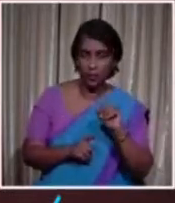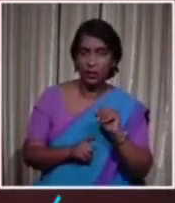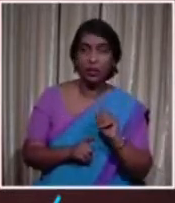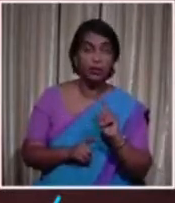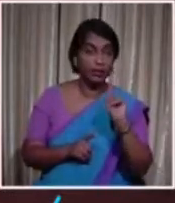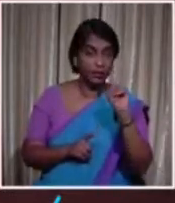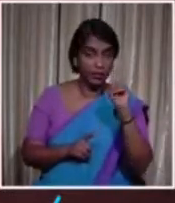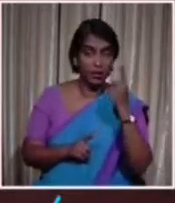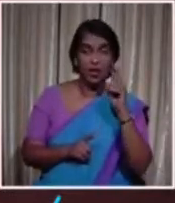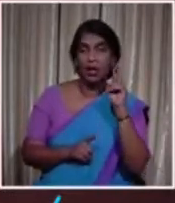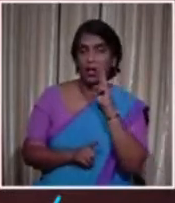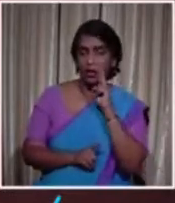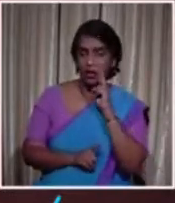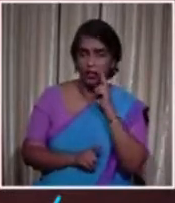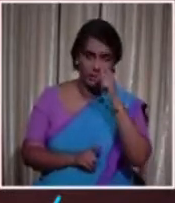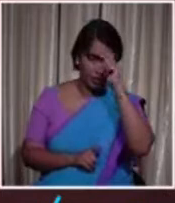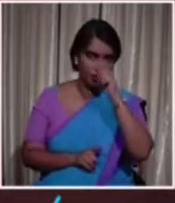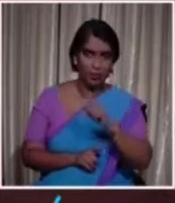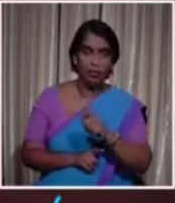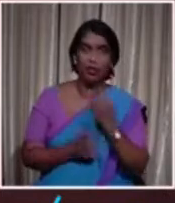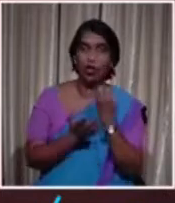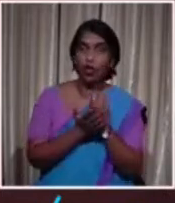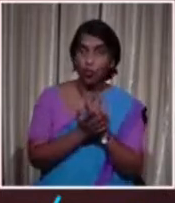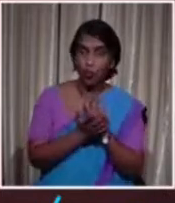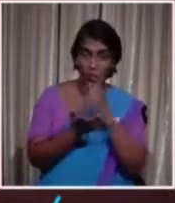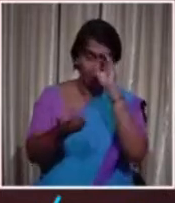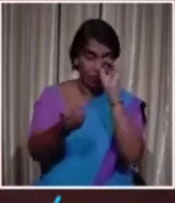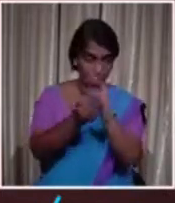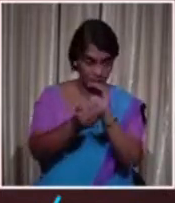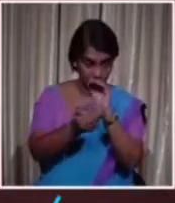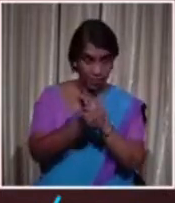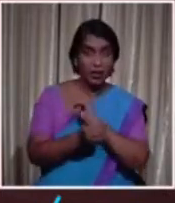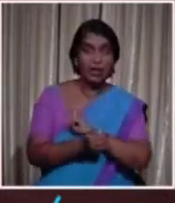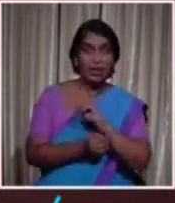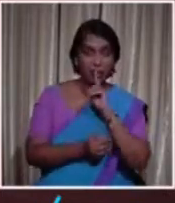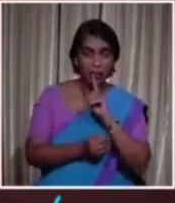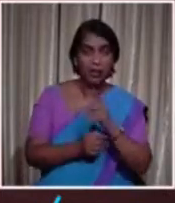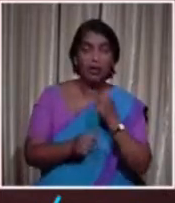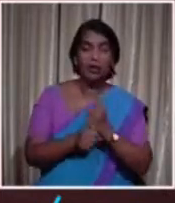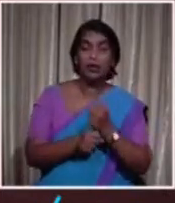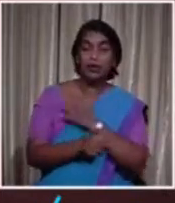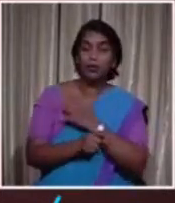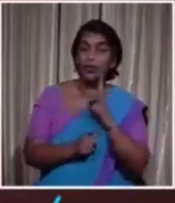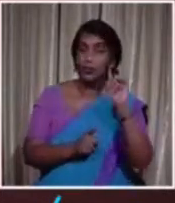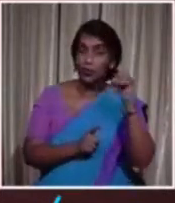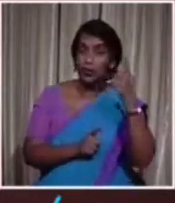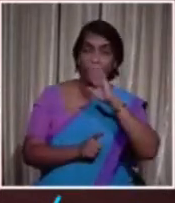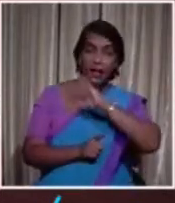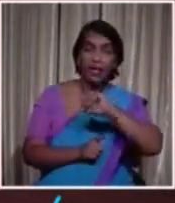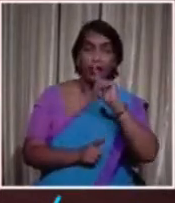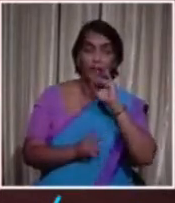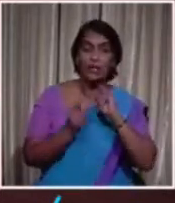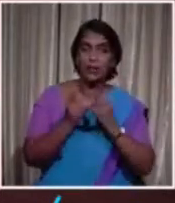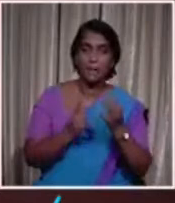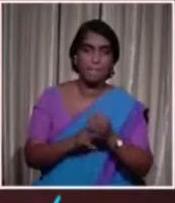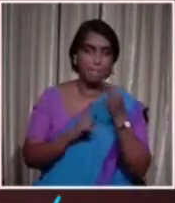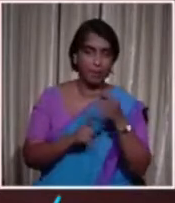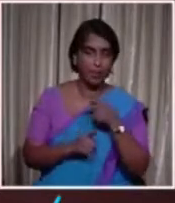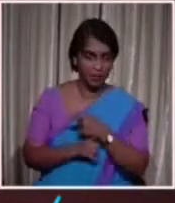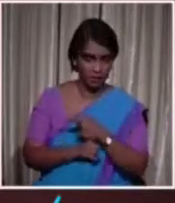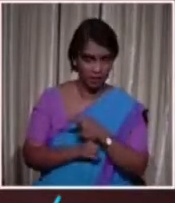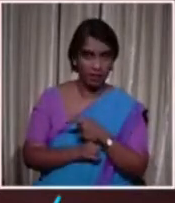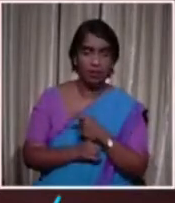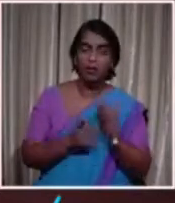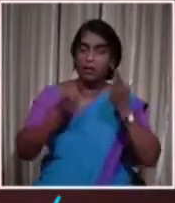මේ රනිල් වික්‍රමසිංහ මහත්තයා ගියේ පොහොට්ටුව රකින්න කියනවා නම් ගෝඨාභය රාජපක්ෂ මහත්තයා ඉස්සල්ලාම එන්න කිව්වේ සජිත් ප්‍රේමදාස මහත්තයා.